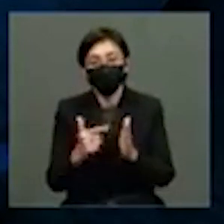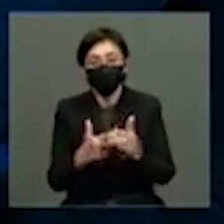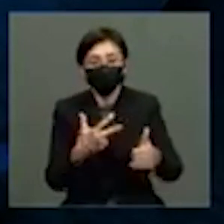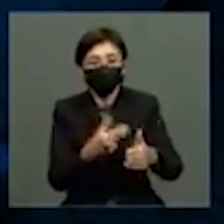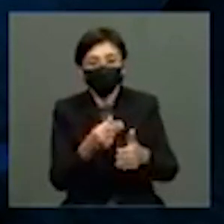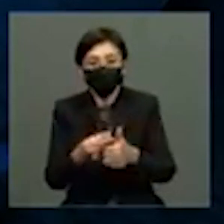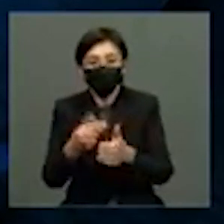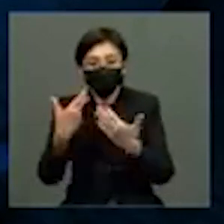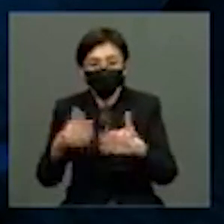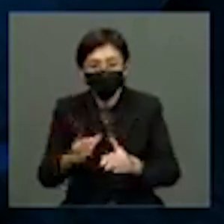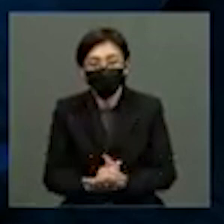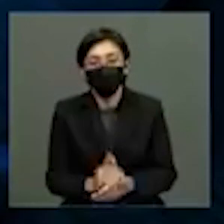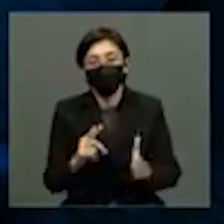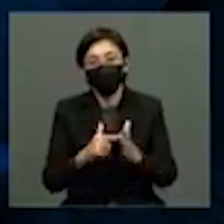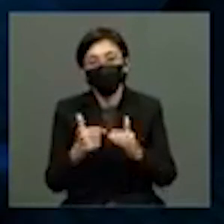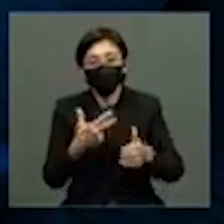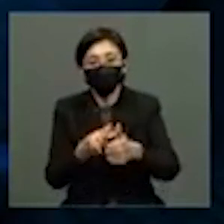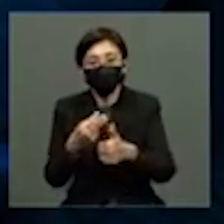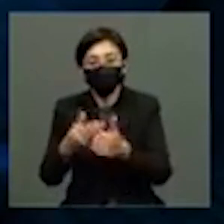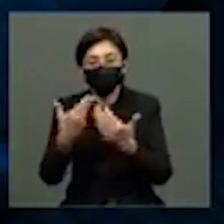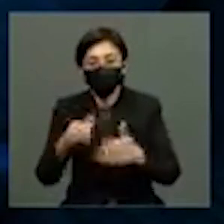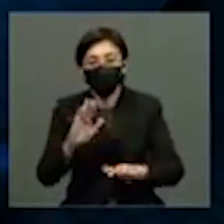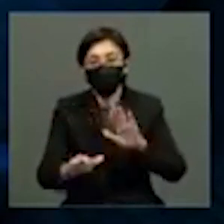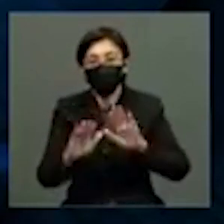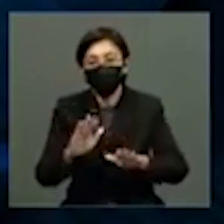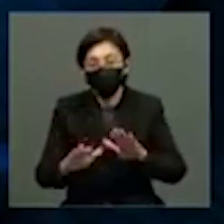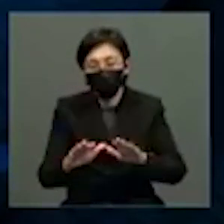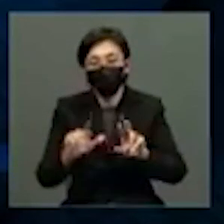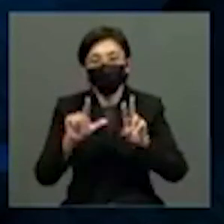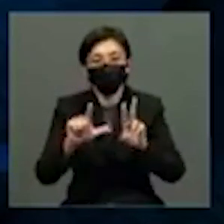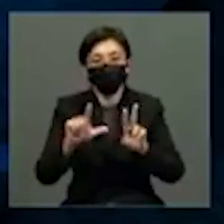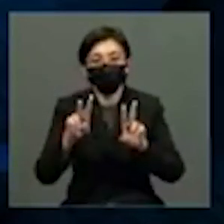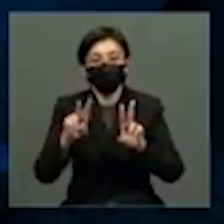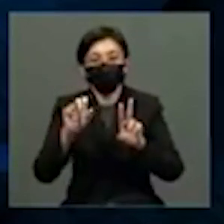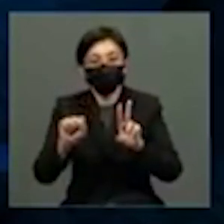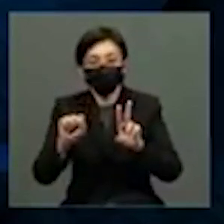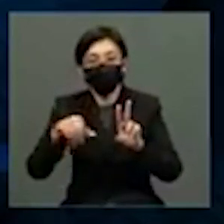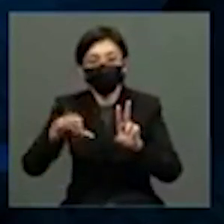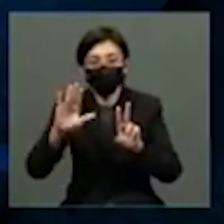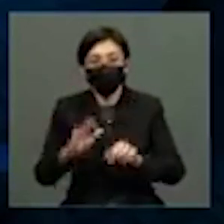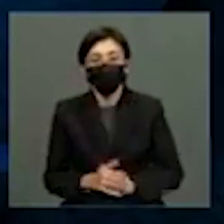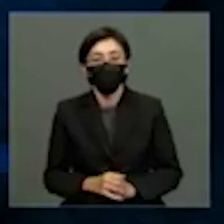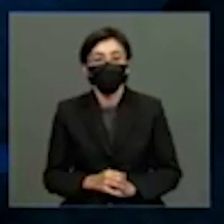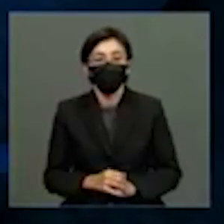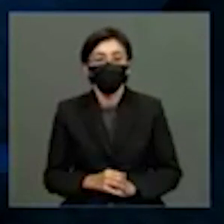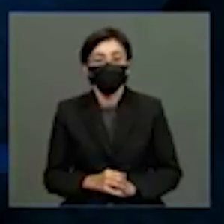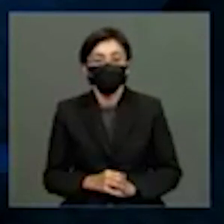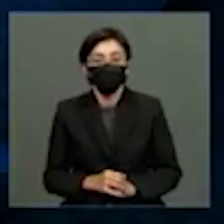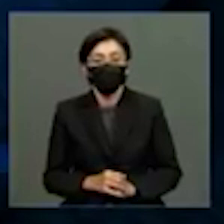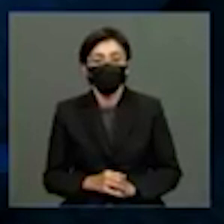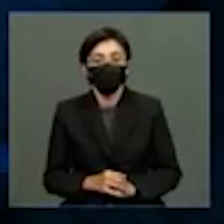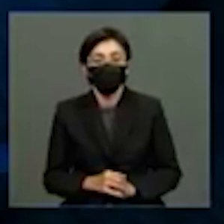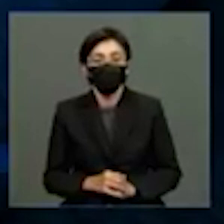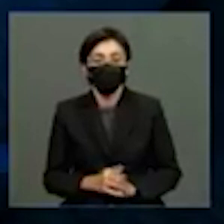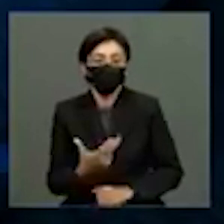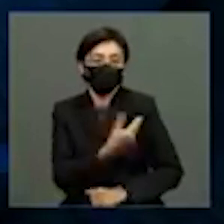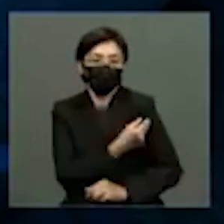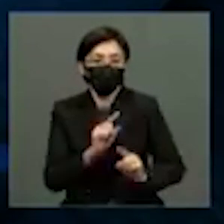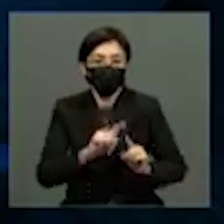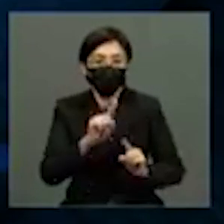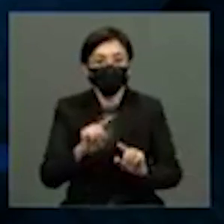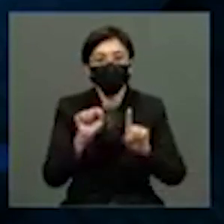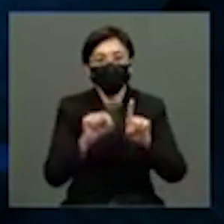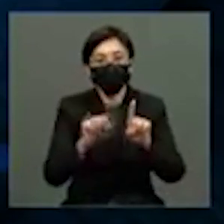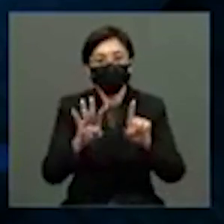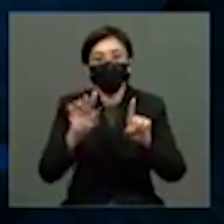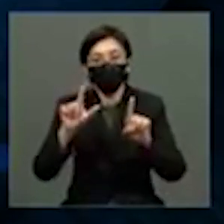ไปเราฉีดไปแล้วทั้งหมด 2,200,000 กว่าโดสนะครับเป็นเข็มที่1เนี่ย